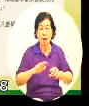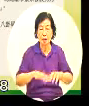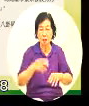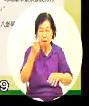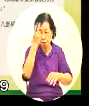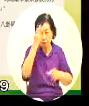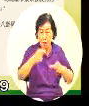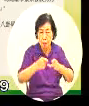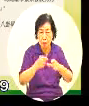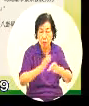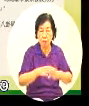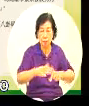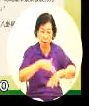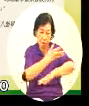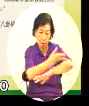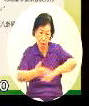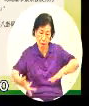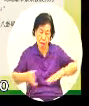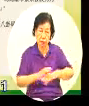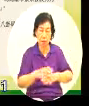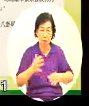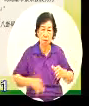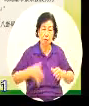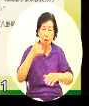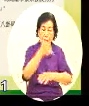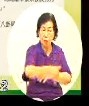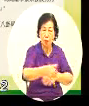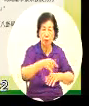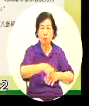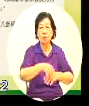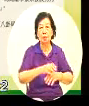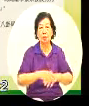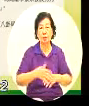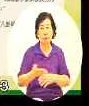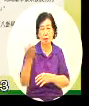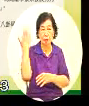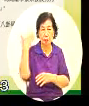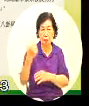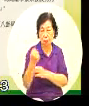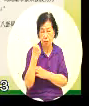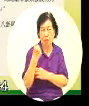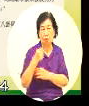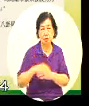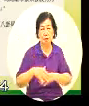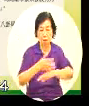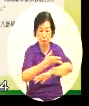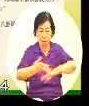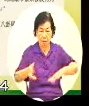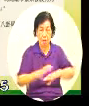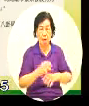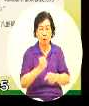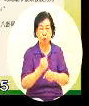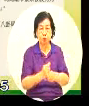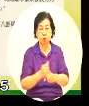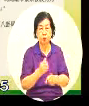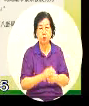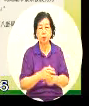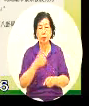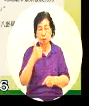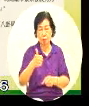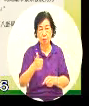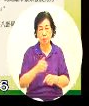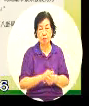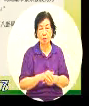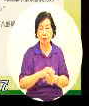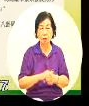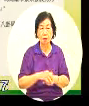了，要过来后硬溪，我拜托市长讲，后硬溪一定爱做好，咱个点上游个水较